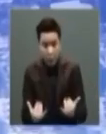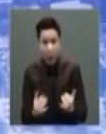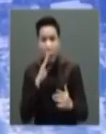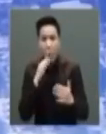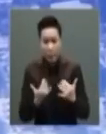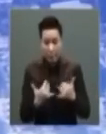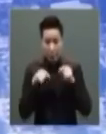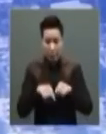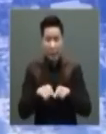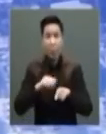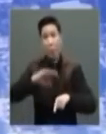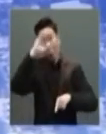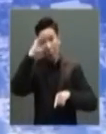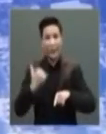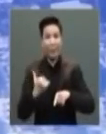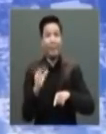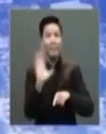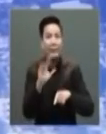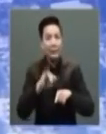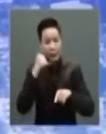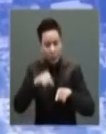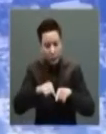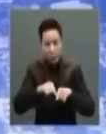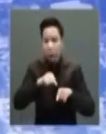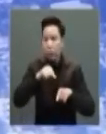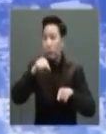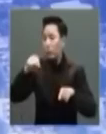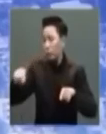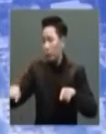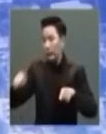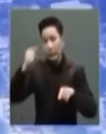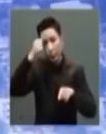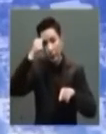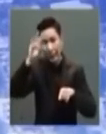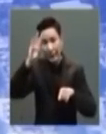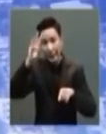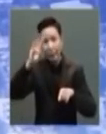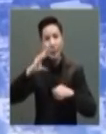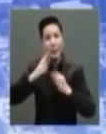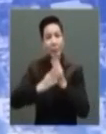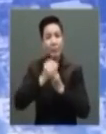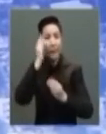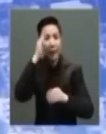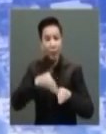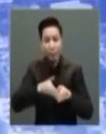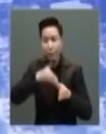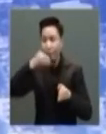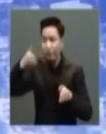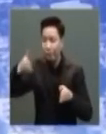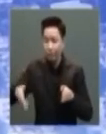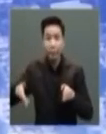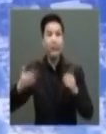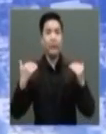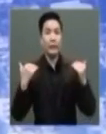งเช่นทำงานในสถานที่แออัดหรือทำงานใกล้ชิดชาวต่างชาติ1รายบุคลากรทางการแพทย์และสาธารณสุขนะคะวัน